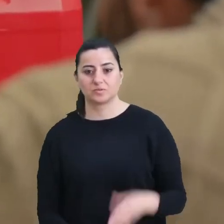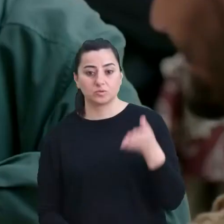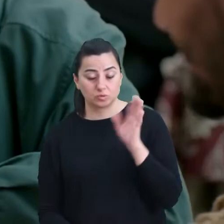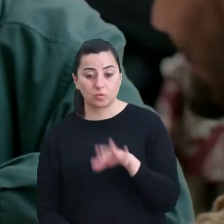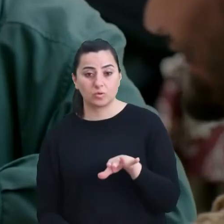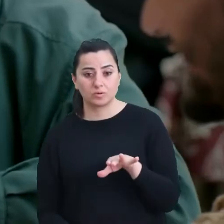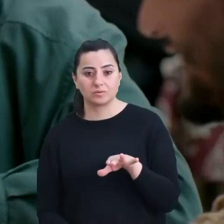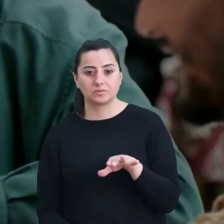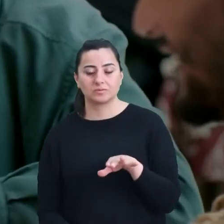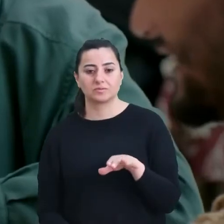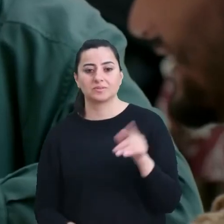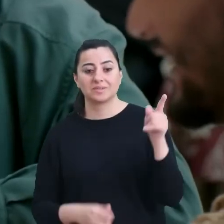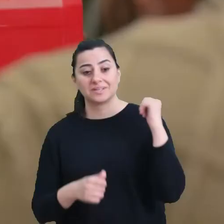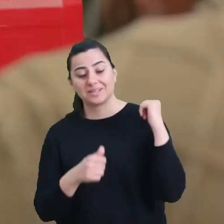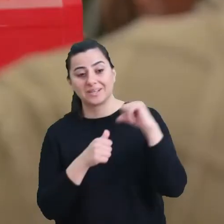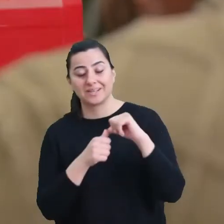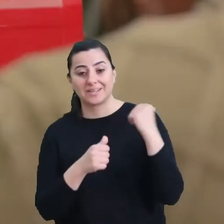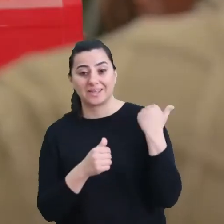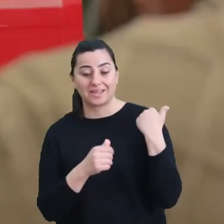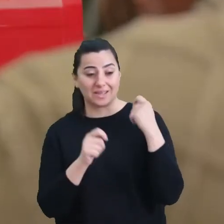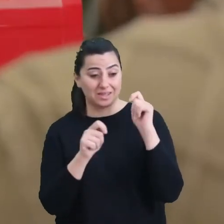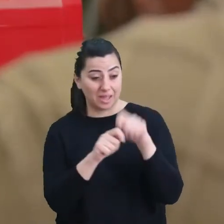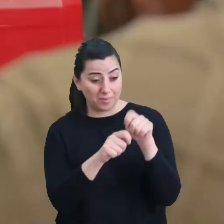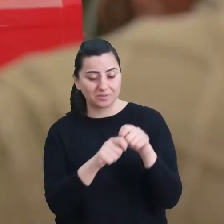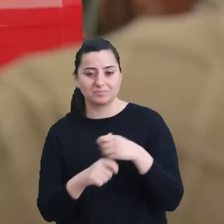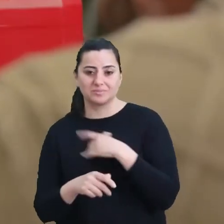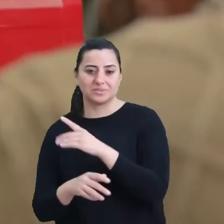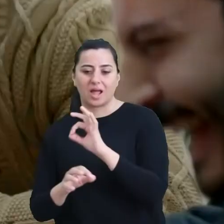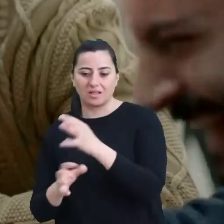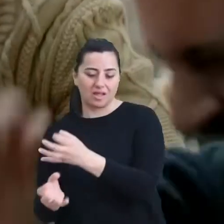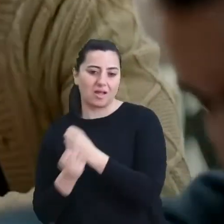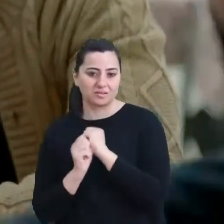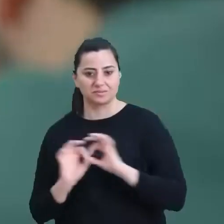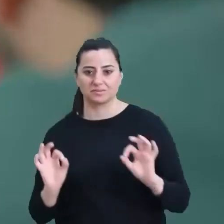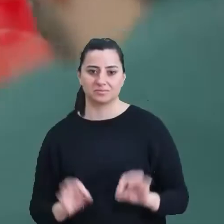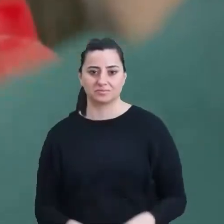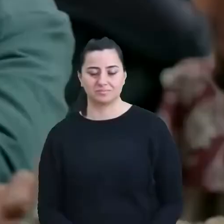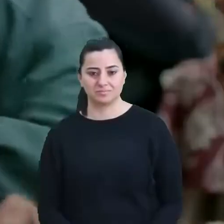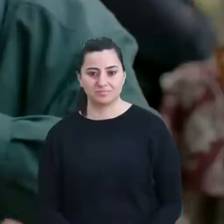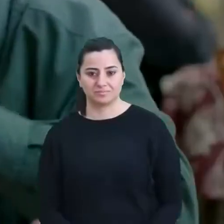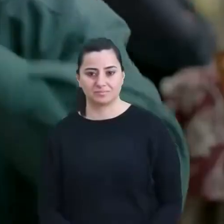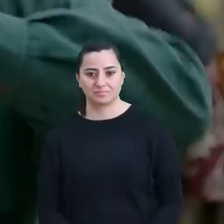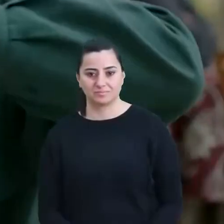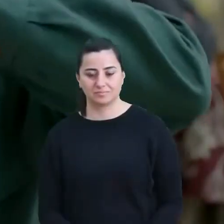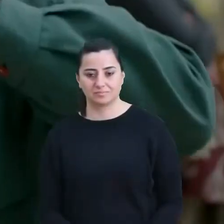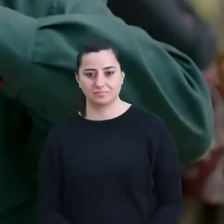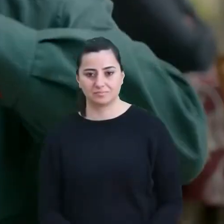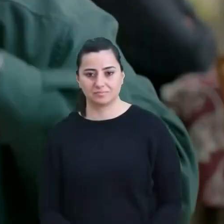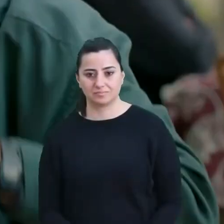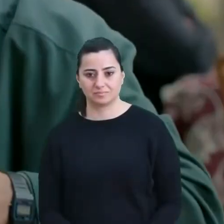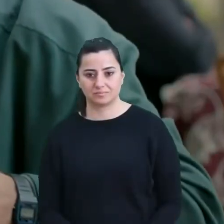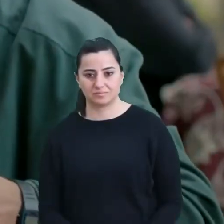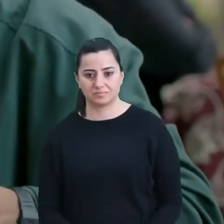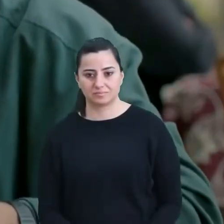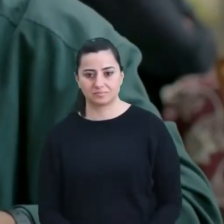Sonra da onlar yenisini yaparken biz çoktan altınları bulup çıkarız. Birbirlerini dürttüler. Cemil bidonun